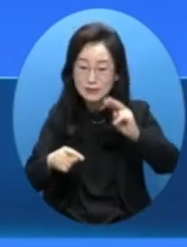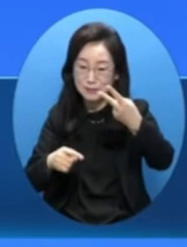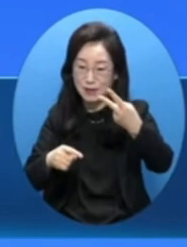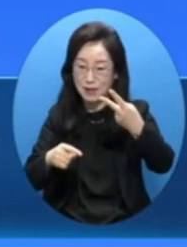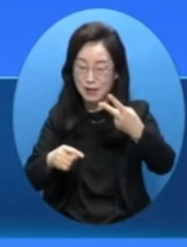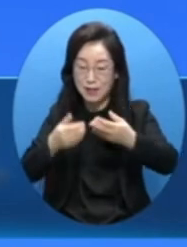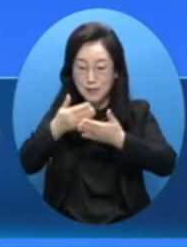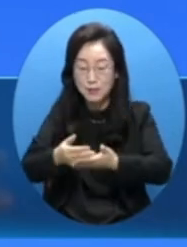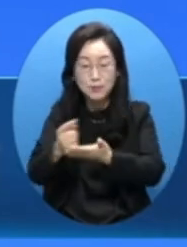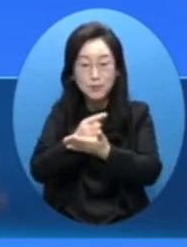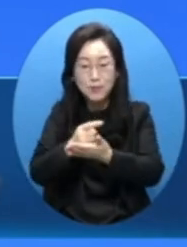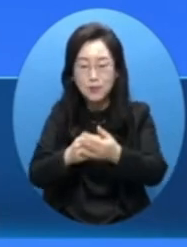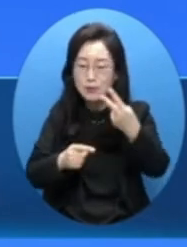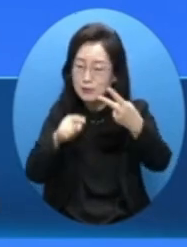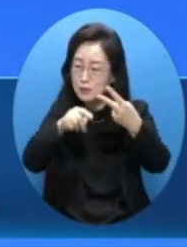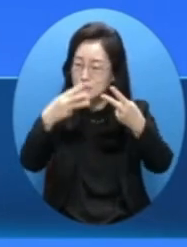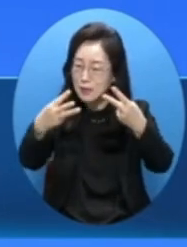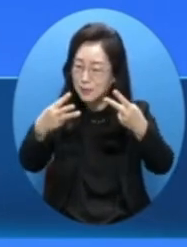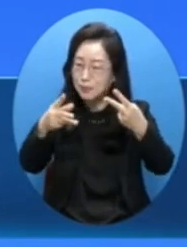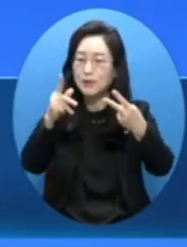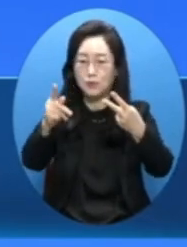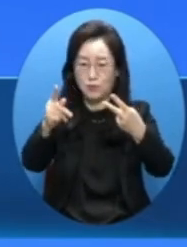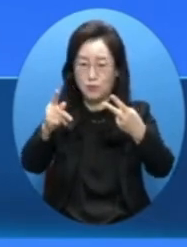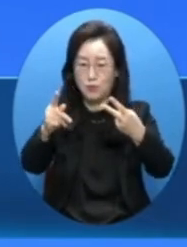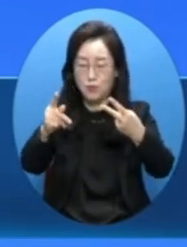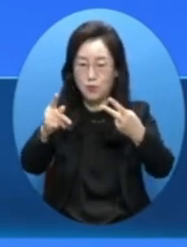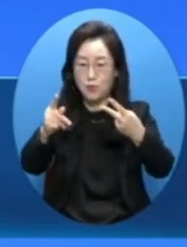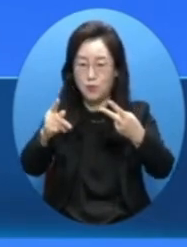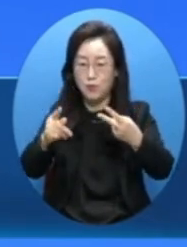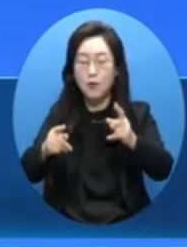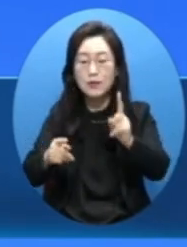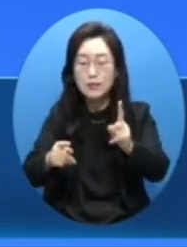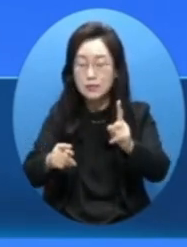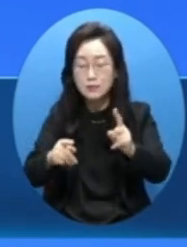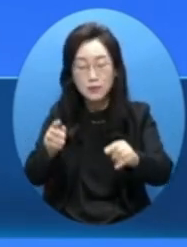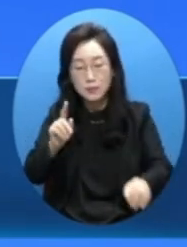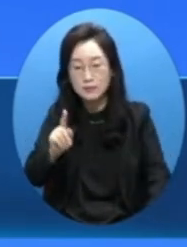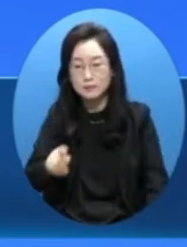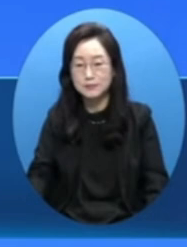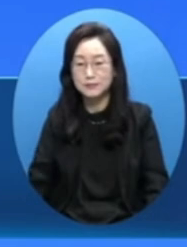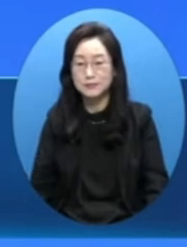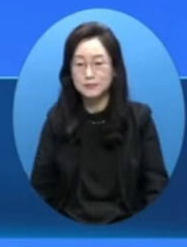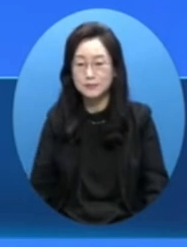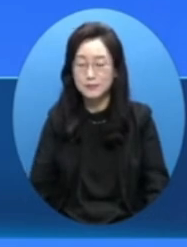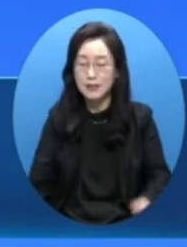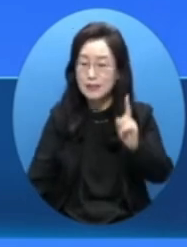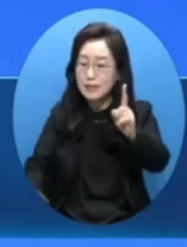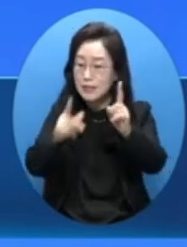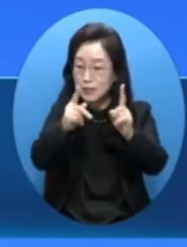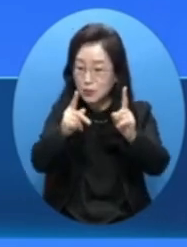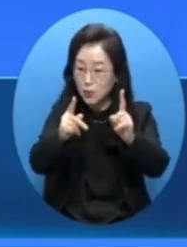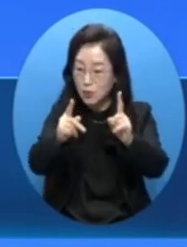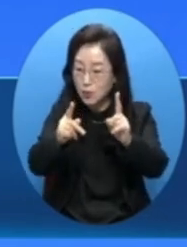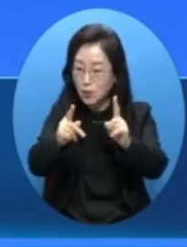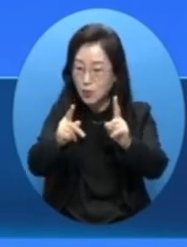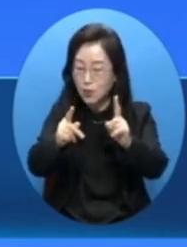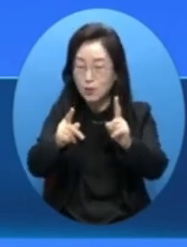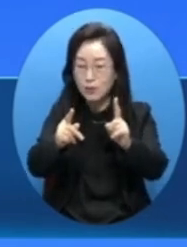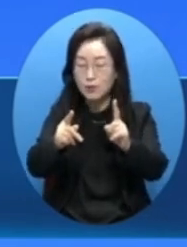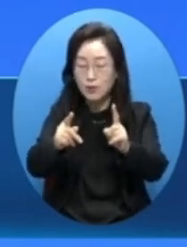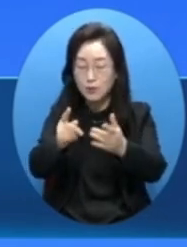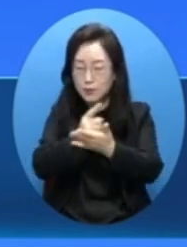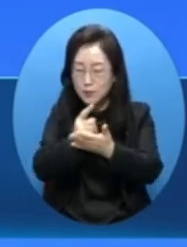2.3km 정도 되는데 6kg 정도 되는데 1kg이 110만원